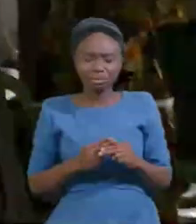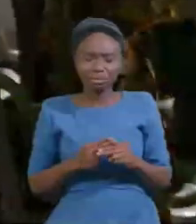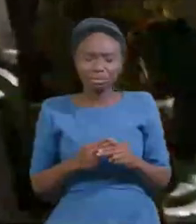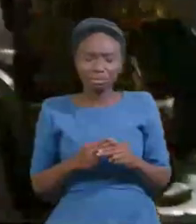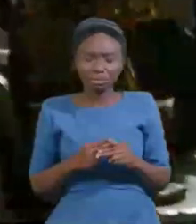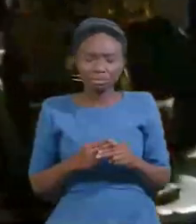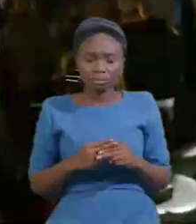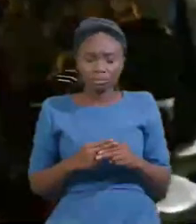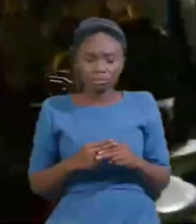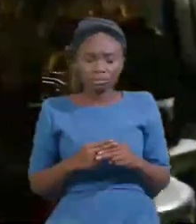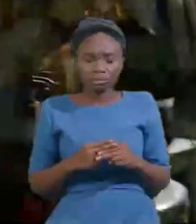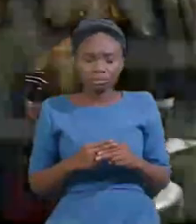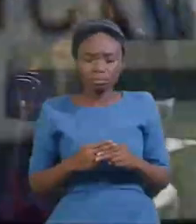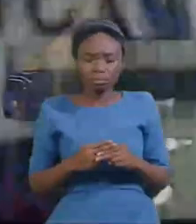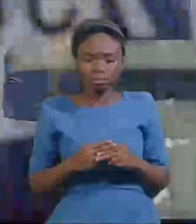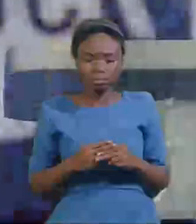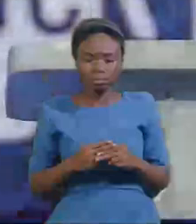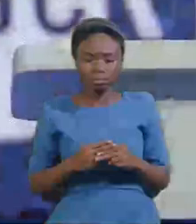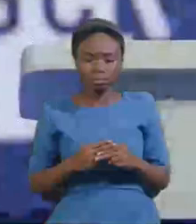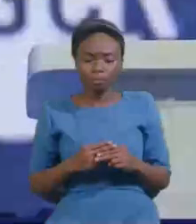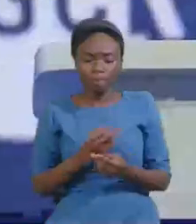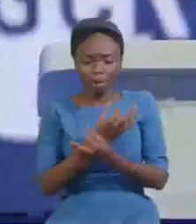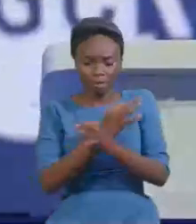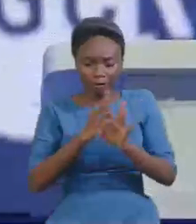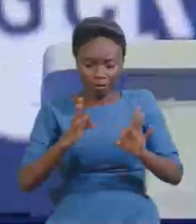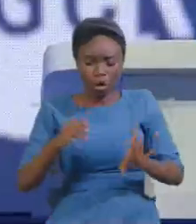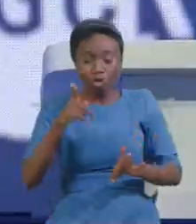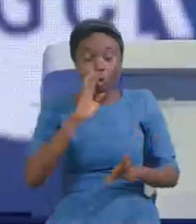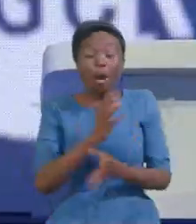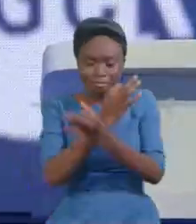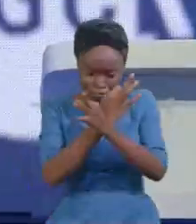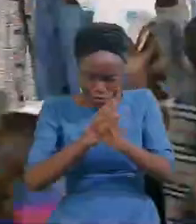Guéri, tu es guéri au nom de Jésus.